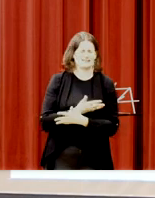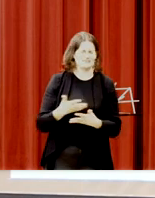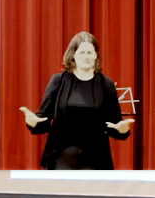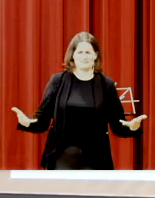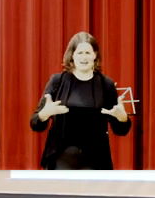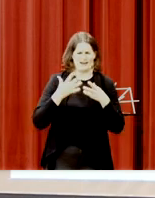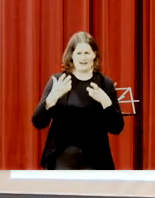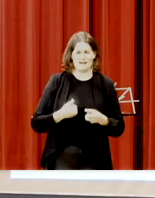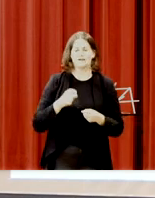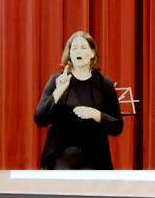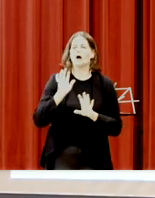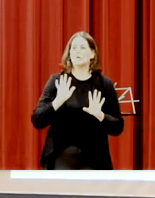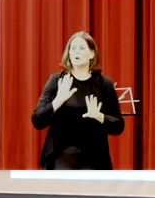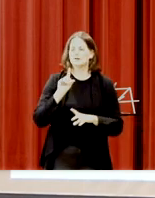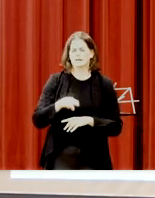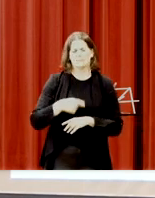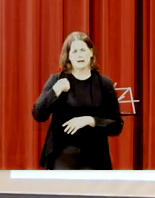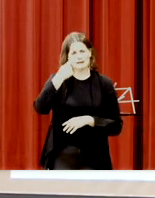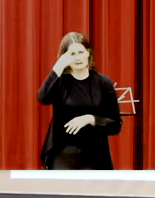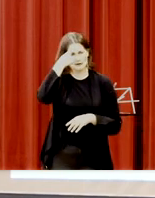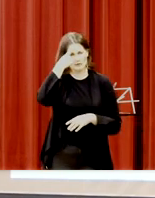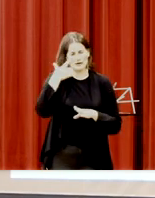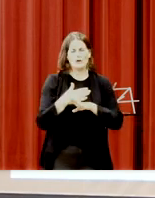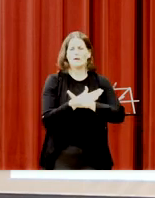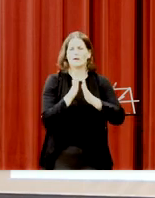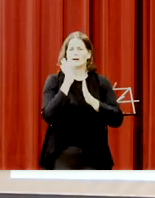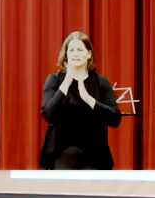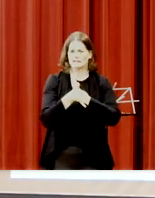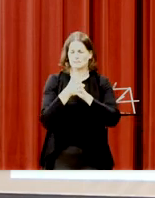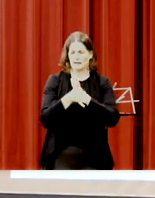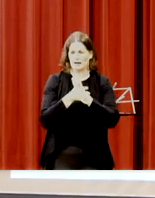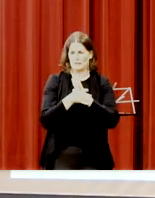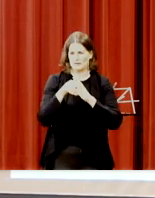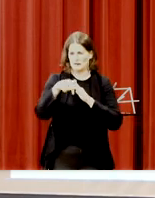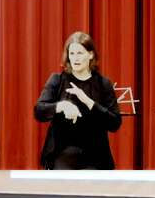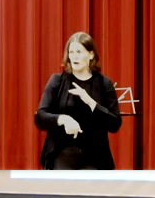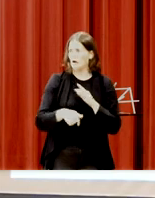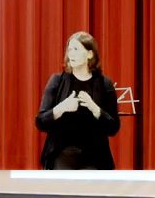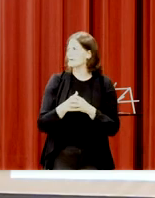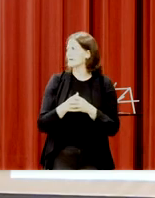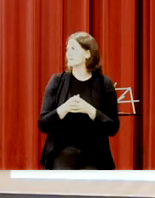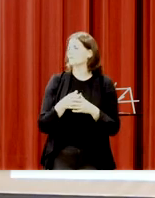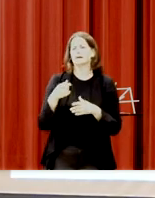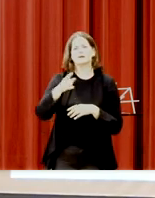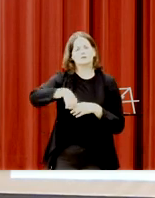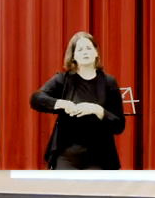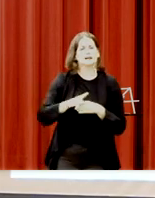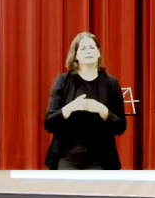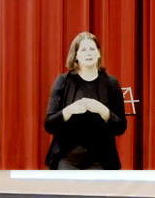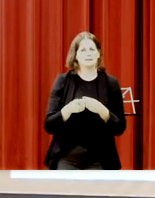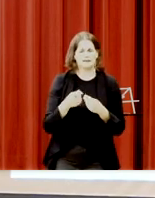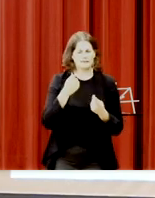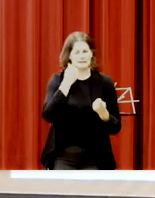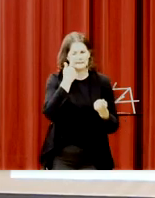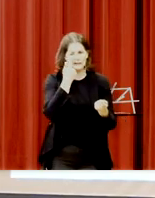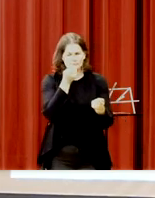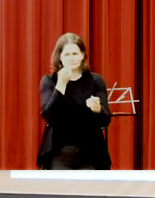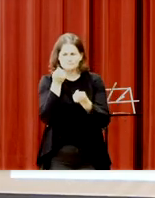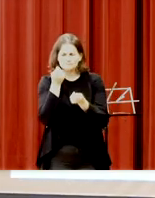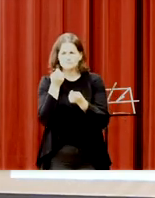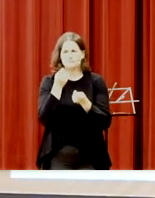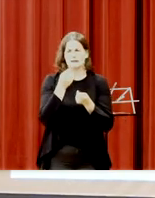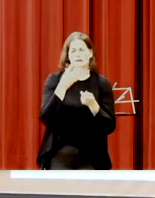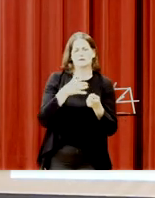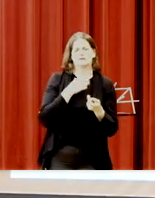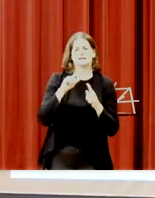molt vigilants a totes aquestes implicacions tecnològiques i tenir un fort compromís amb la seva regulació i amb la seva